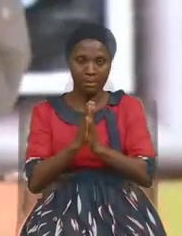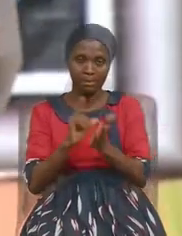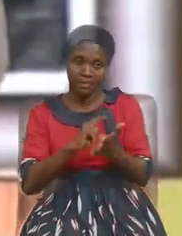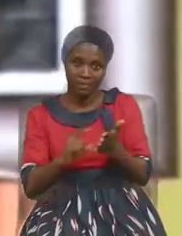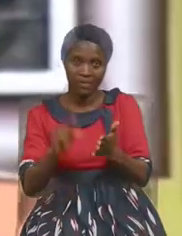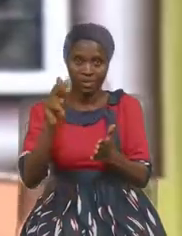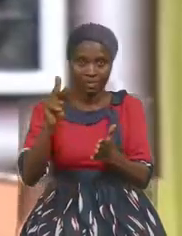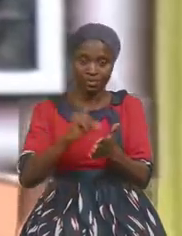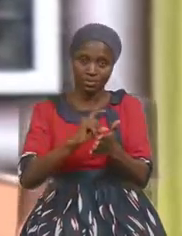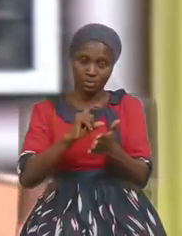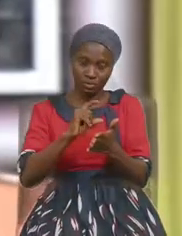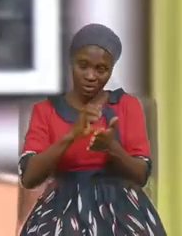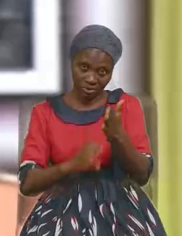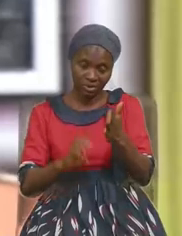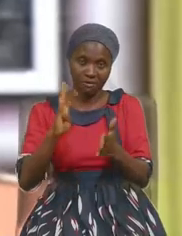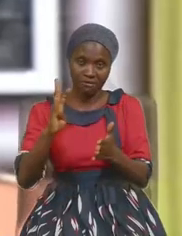Chapitre 4, 2.